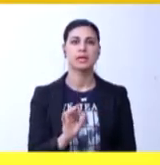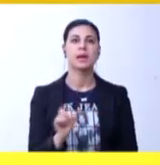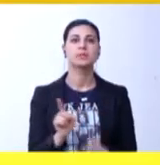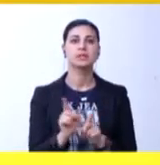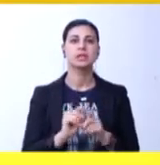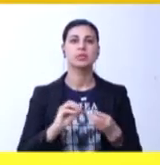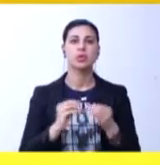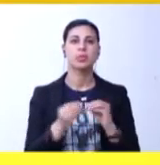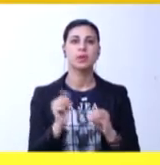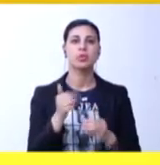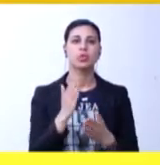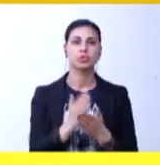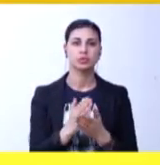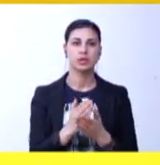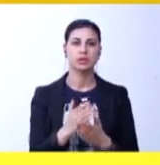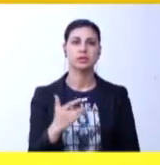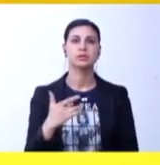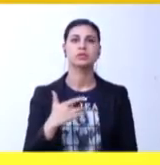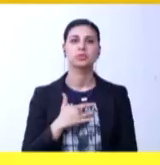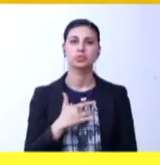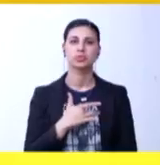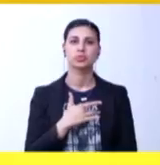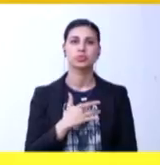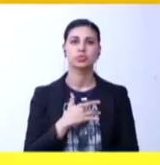ისეთი პრობლემა, როგორიც არის აორტის სარქვლის